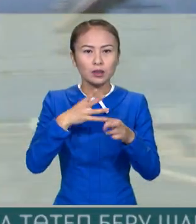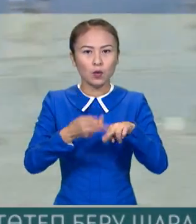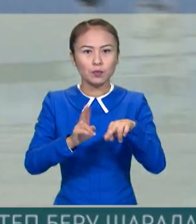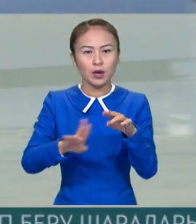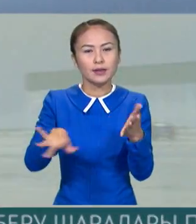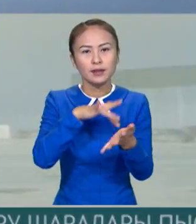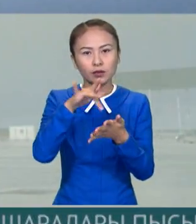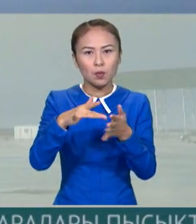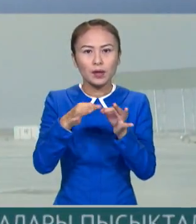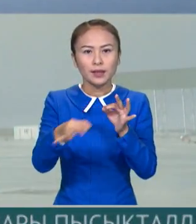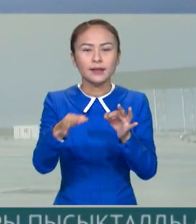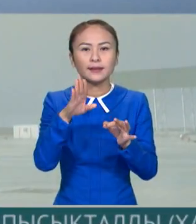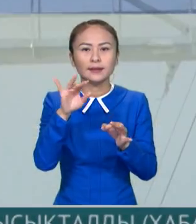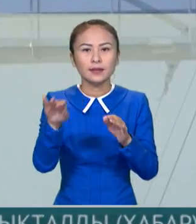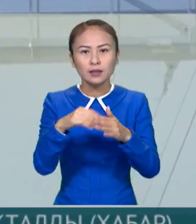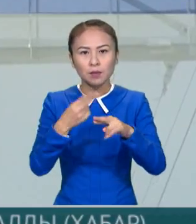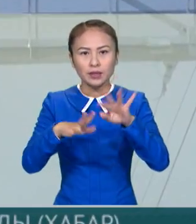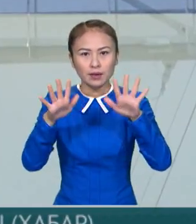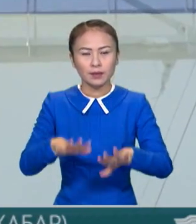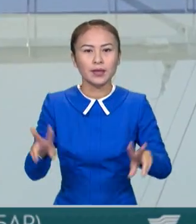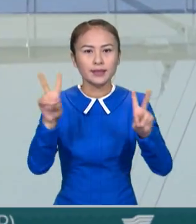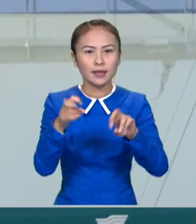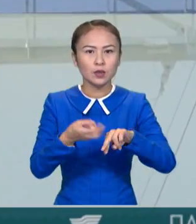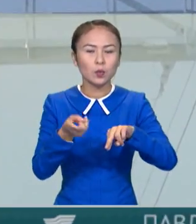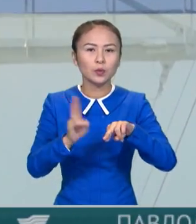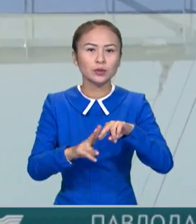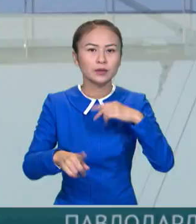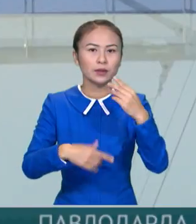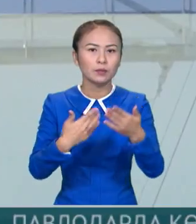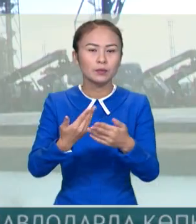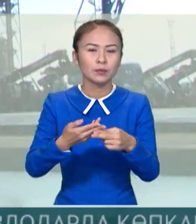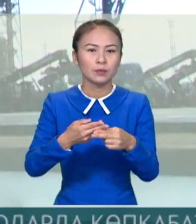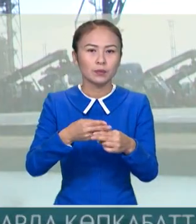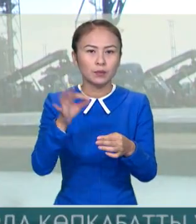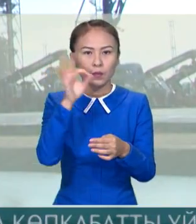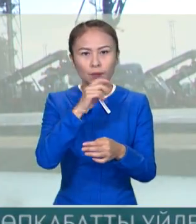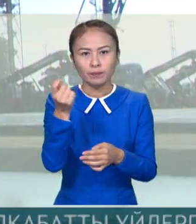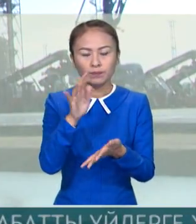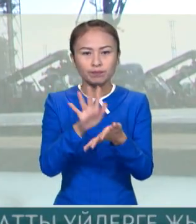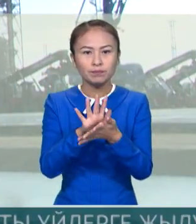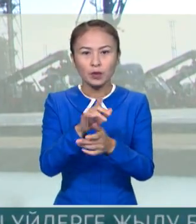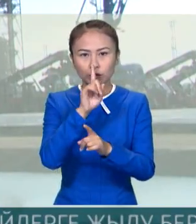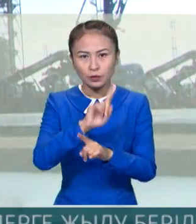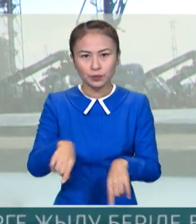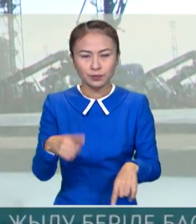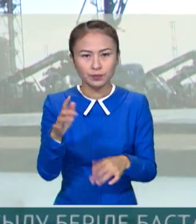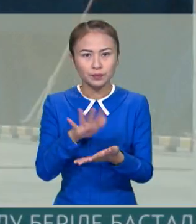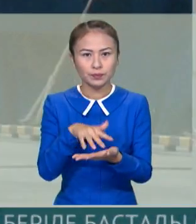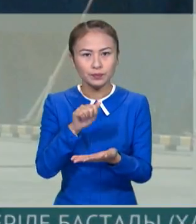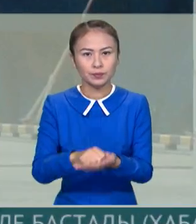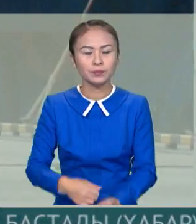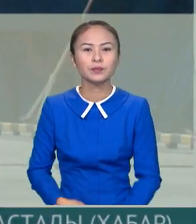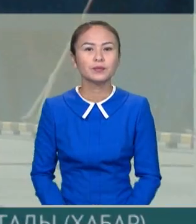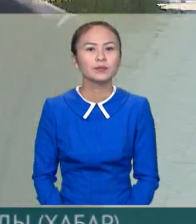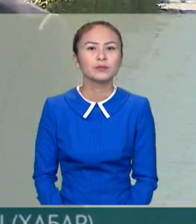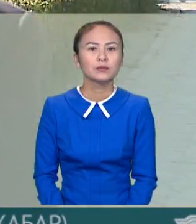аумағында қосымша астық терминалы бой көтерді. Заман талабына сай салынған кешенде астық бұзылмай сақталады.